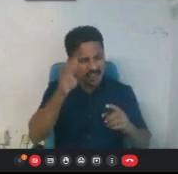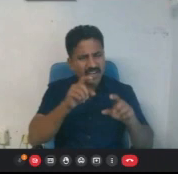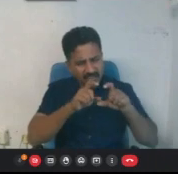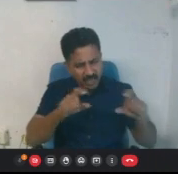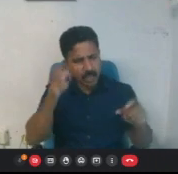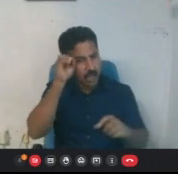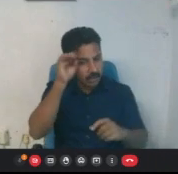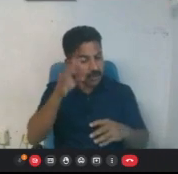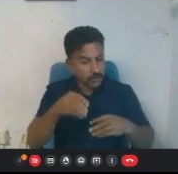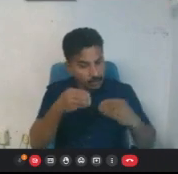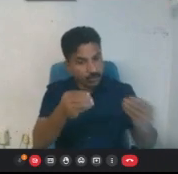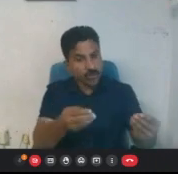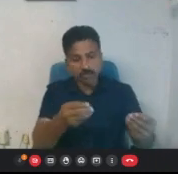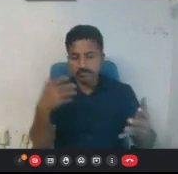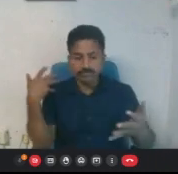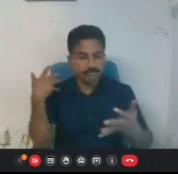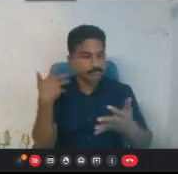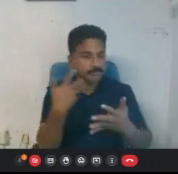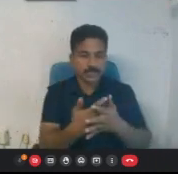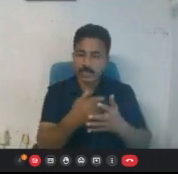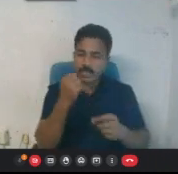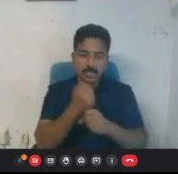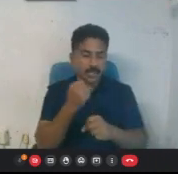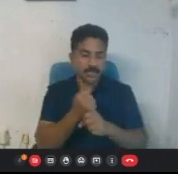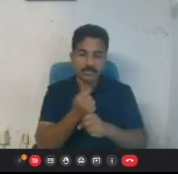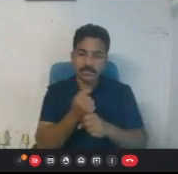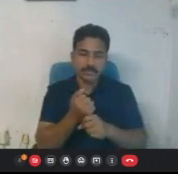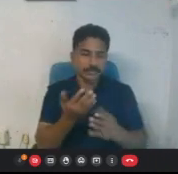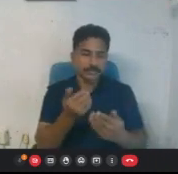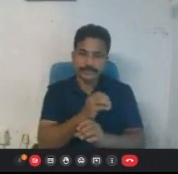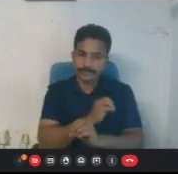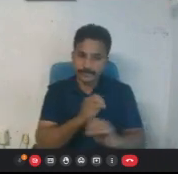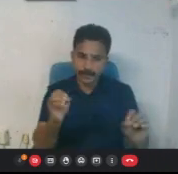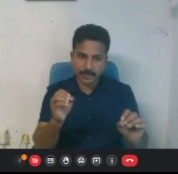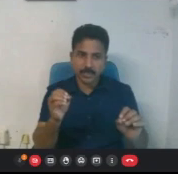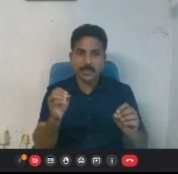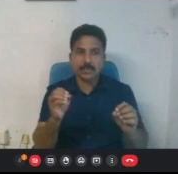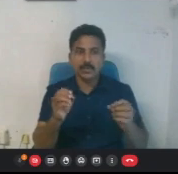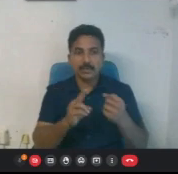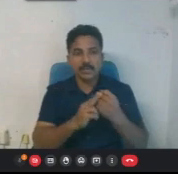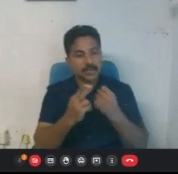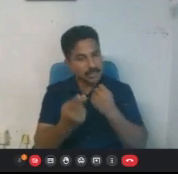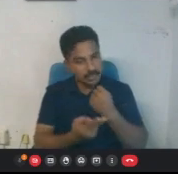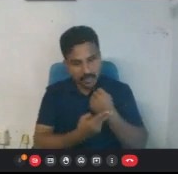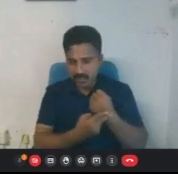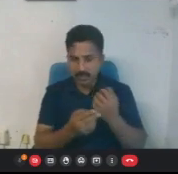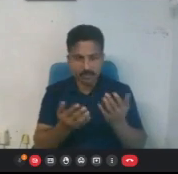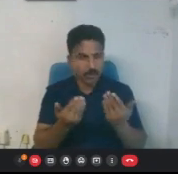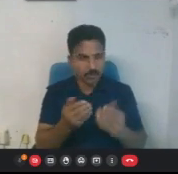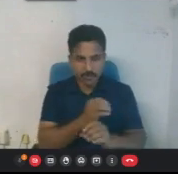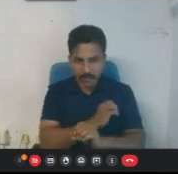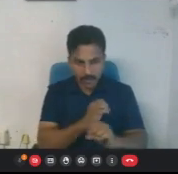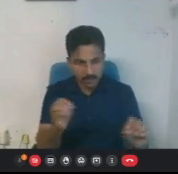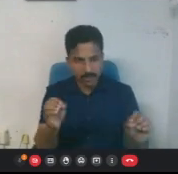രീതിയിലുള്ള അവയർനെസ് കൊടുക്കാൻ ഇന്ന് വരെ നമ്മുടെ സർക്കാരിന് കഴിഞ്ഞിട്ടില്ല. സർക്കാരിന്റെ കീഴിലുള്ള നാഷണൽ ഇൻസ്റ്റിറ്റ്യൂട്ട് ഓഫ് സ്പീച്ച് ആൻഡ് ഹിയറിംഗ് എന്ന് പറയുന്ന